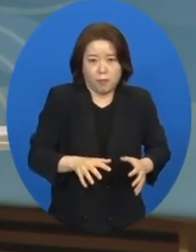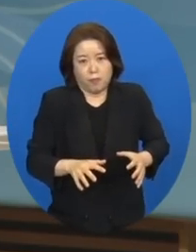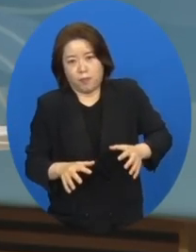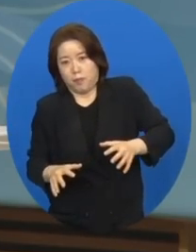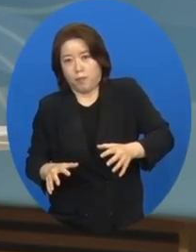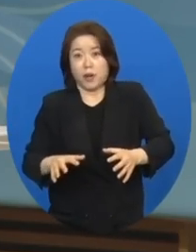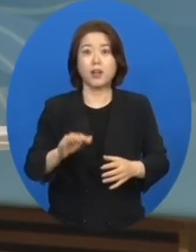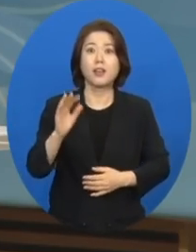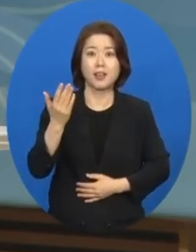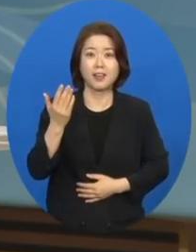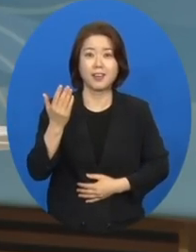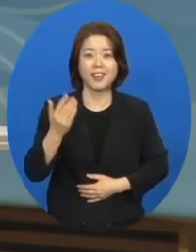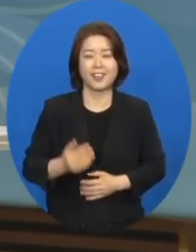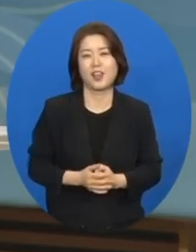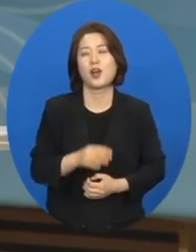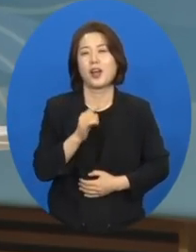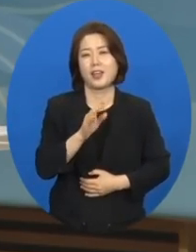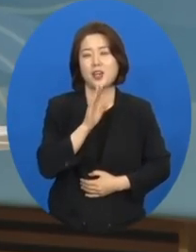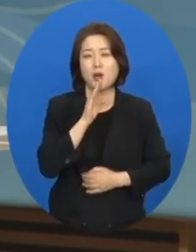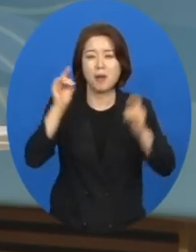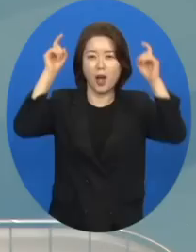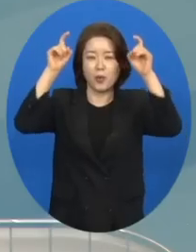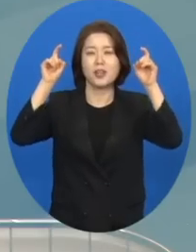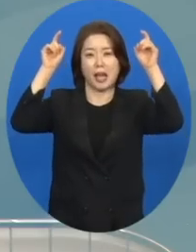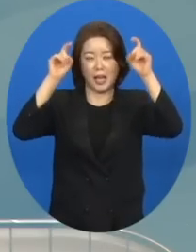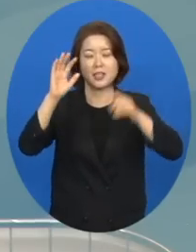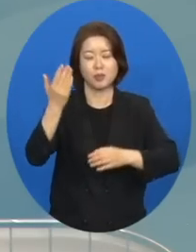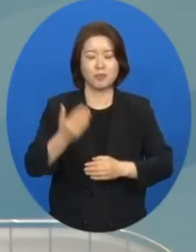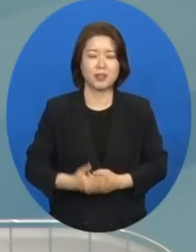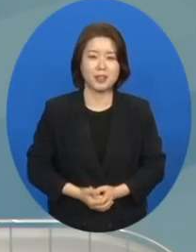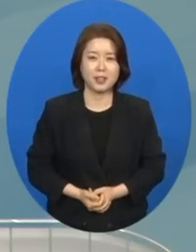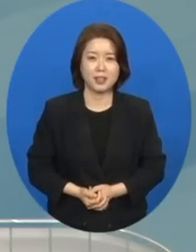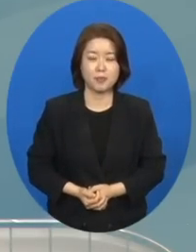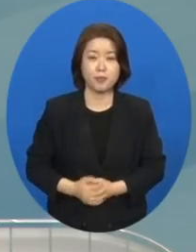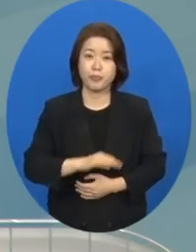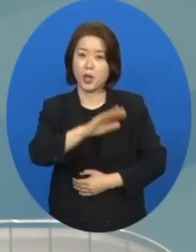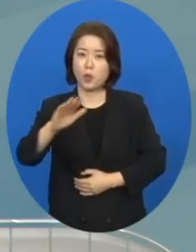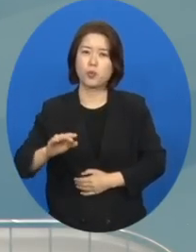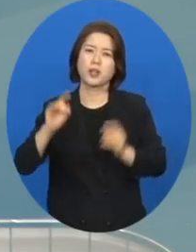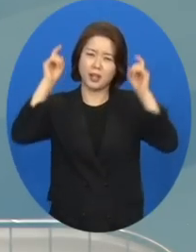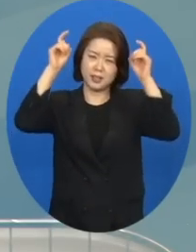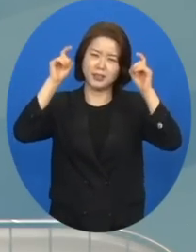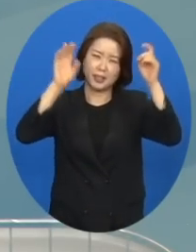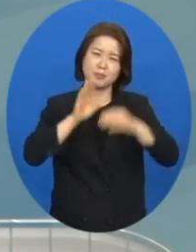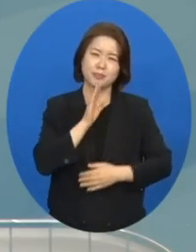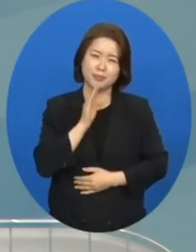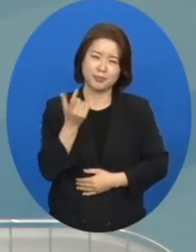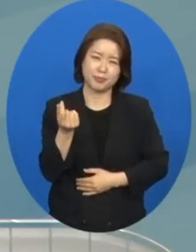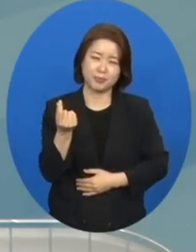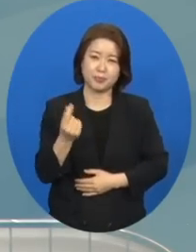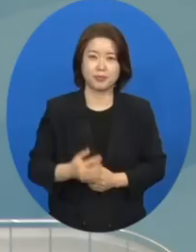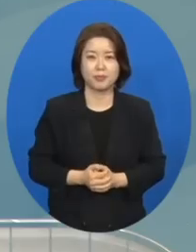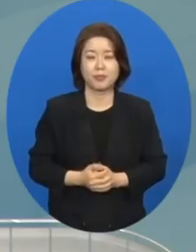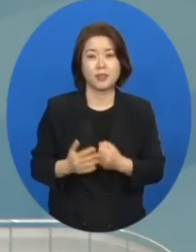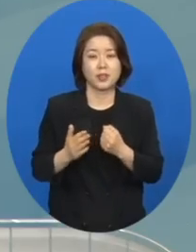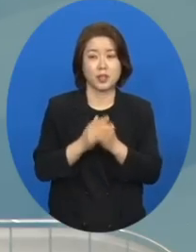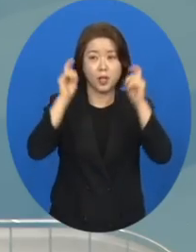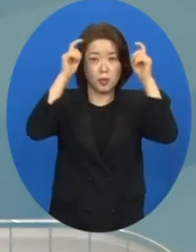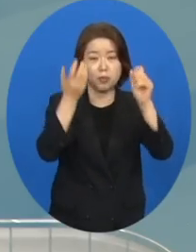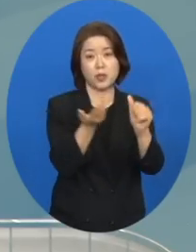못합니다 4 중에 그게 바로 양이죠 우리가 양이란 겁니다 그래서 우리는 목사가